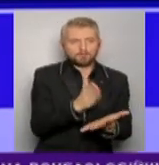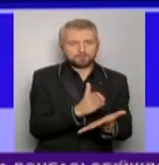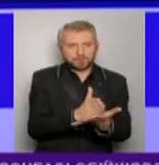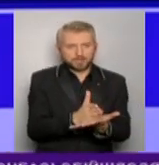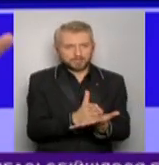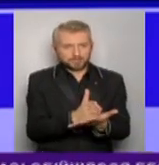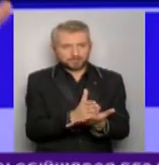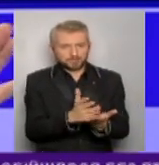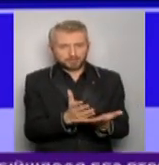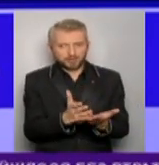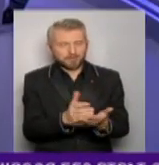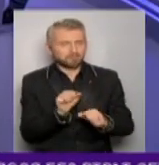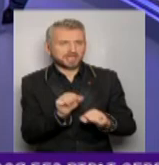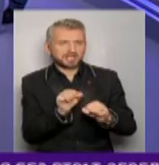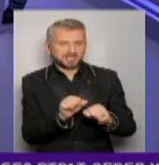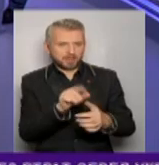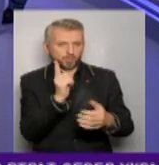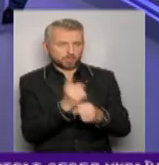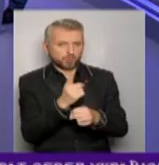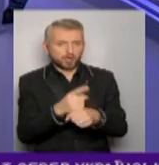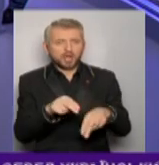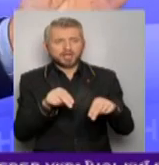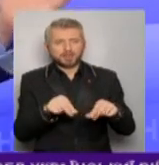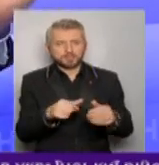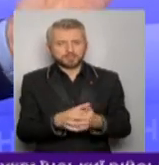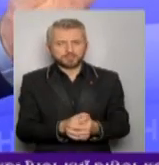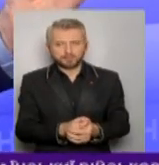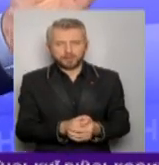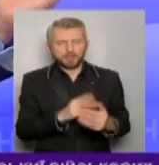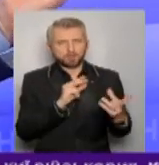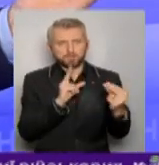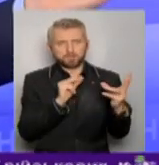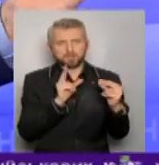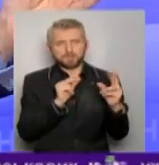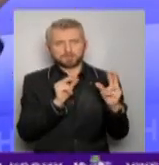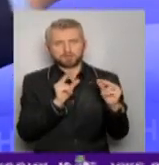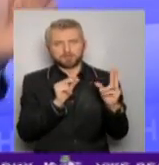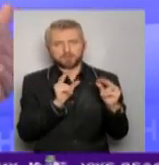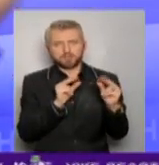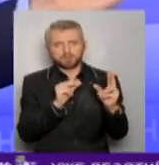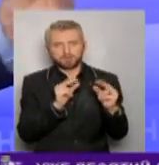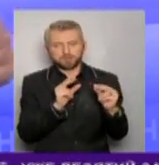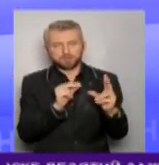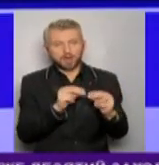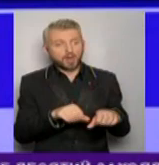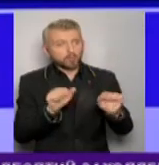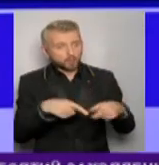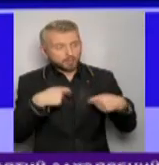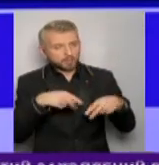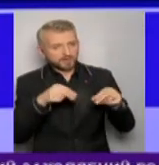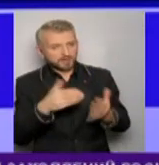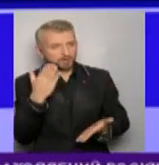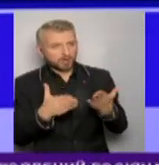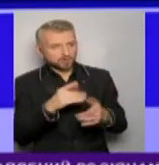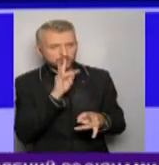мораторії. Зрозуміло. Тому що, розумієте, землю нас можна торгувати можна любою. Можна продавати землю, якщо не інвентаризована земля. Розкажіть мені, можна продавати чи ні? Звичайно, що